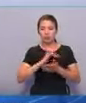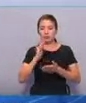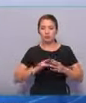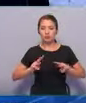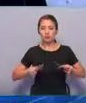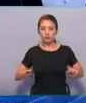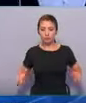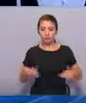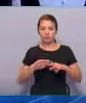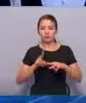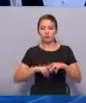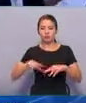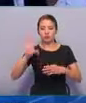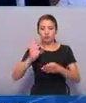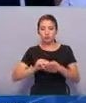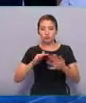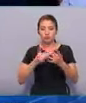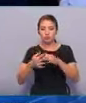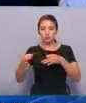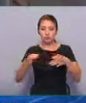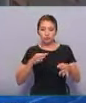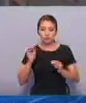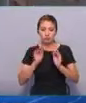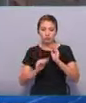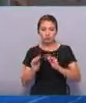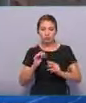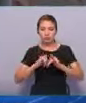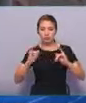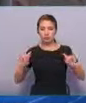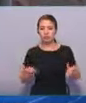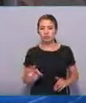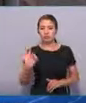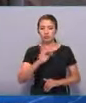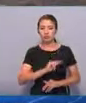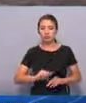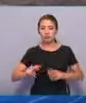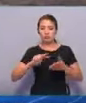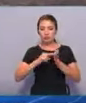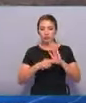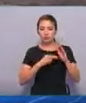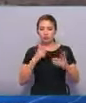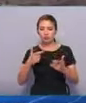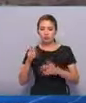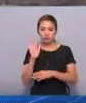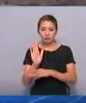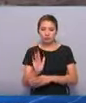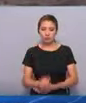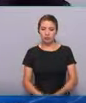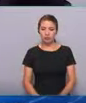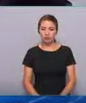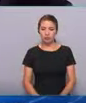аудан әкімімен сала басшыларына елді мекендердің инфрақұрылымын дамыту бойынша іс-шара жоспарын әзірлеуді тапсырды.